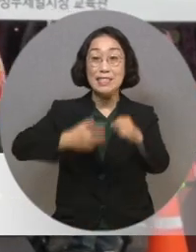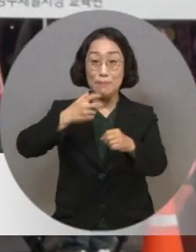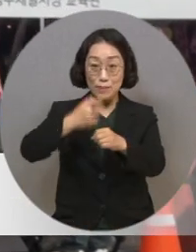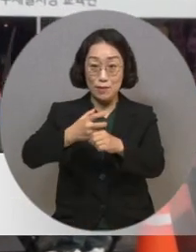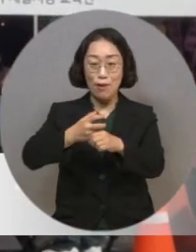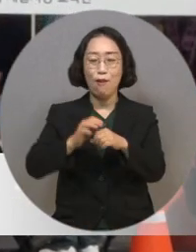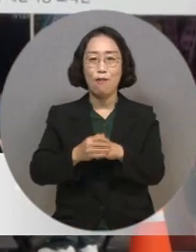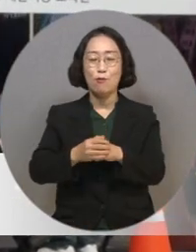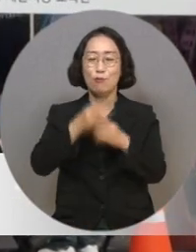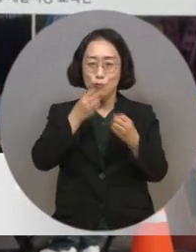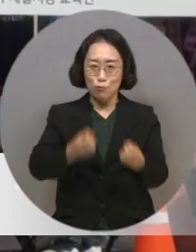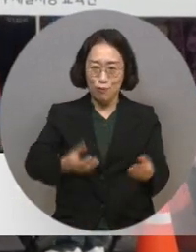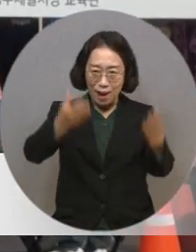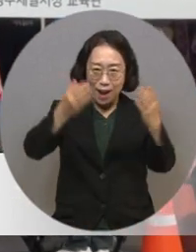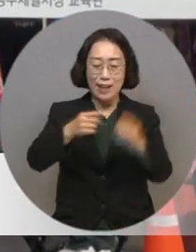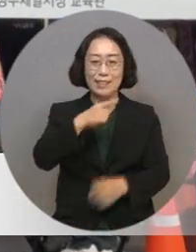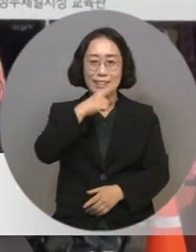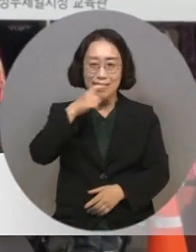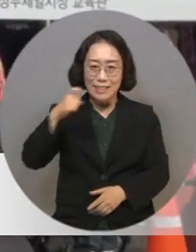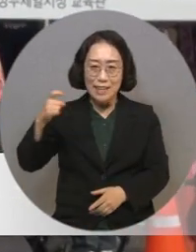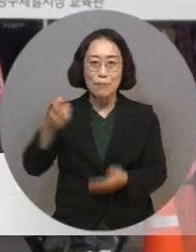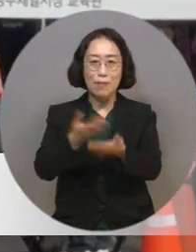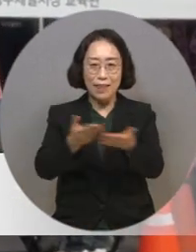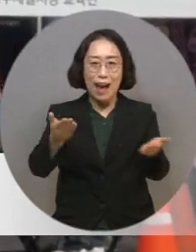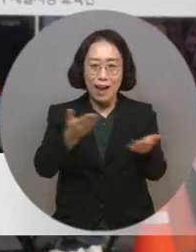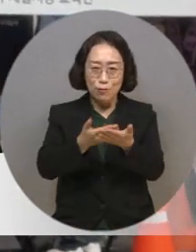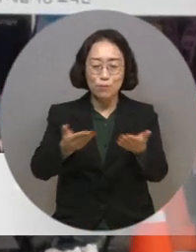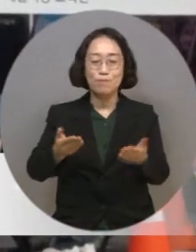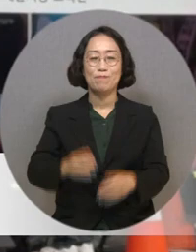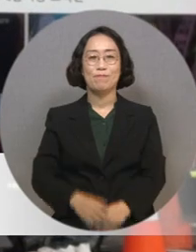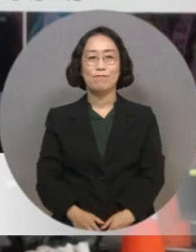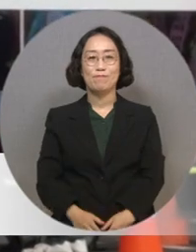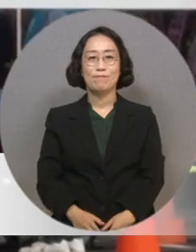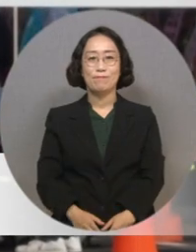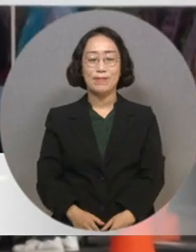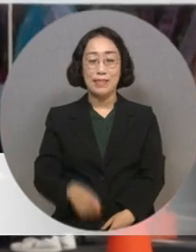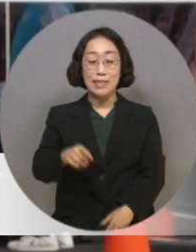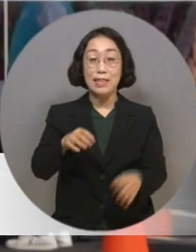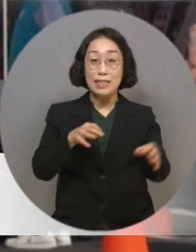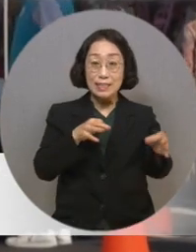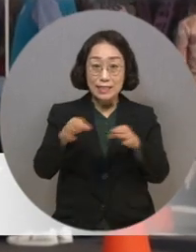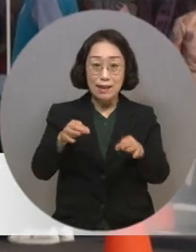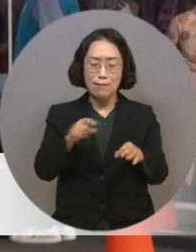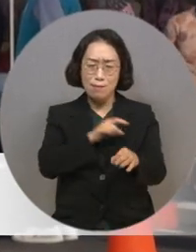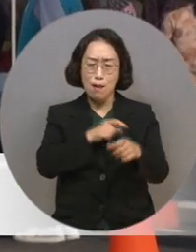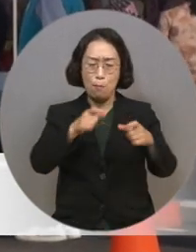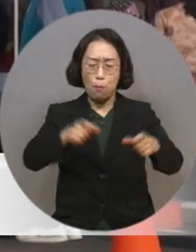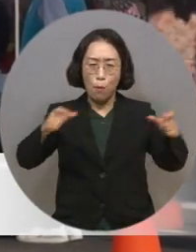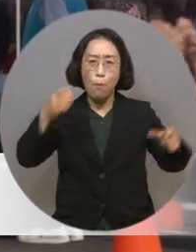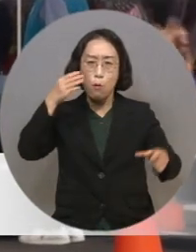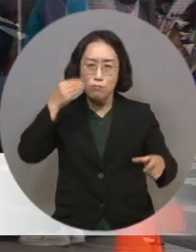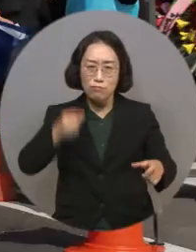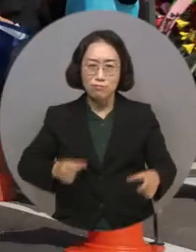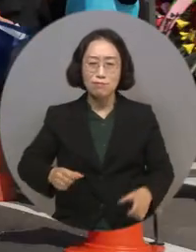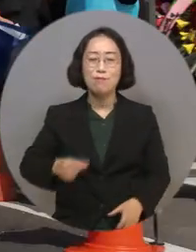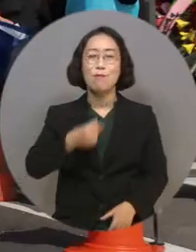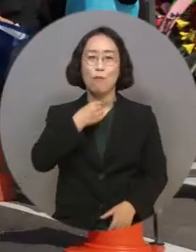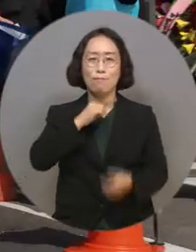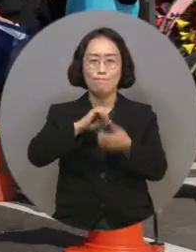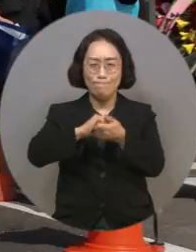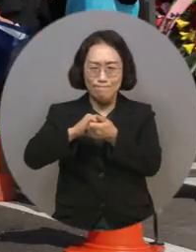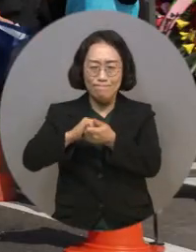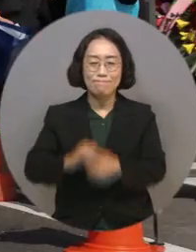개장 축하 기념으로 짜장면 나눔 봉사를 하게 됐습니다. 의정부 제1시장이 더욱더 번창하기를 기원하겠습니다.